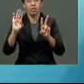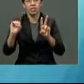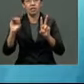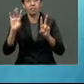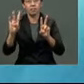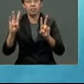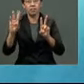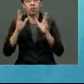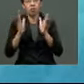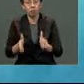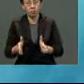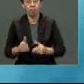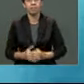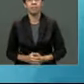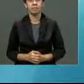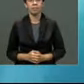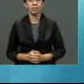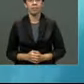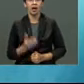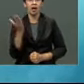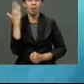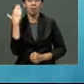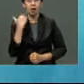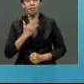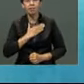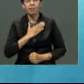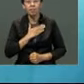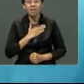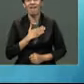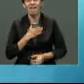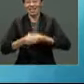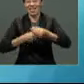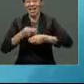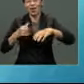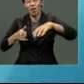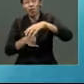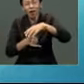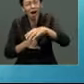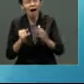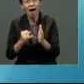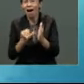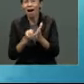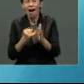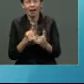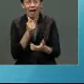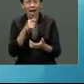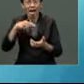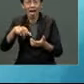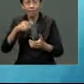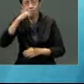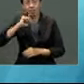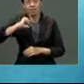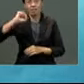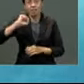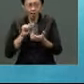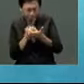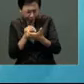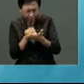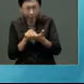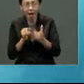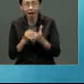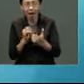226,647 คนนะครับเมื่อวานนี้ผมก็มีโอกาสไปเดินห้างใช้ง่ายมากเลยครับแอปไทยชนะนะครับแล้วก็กด